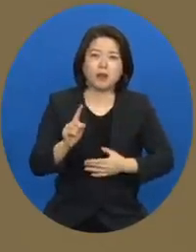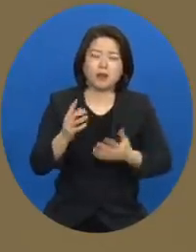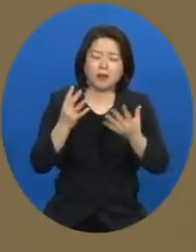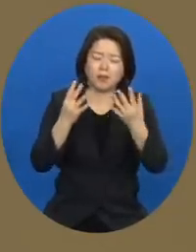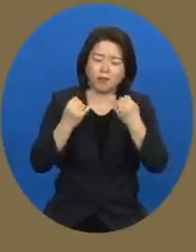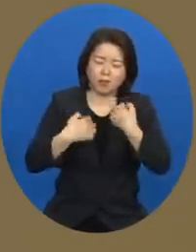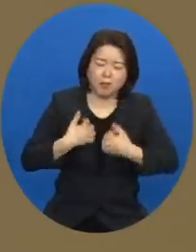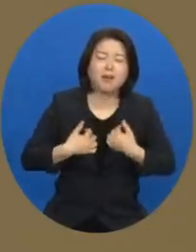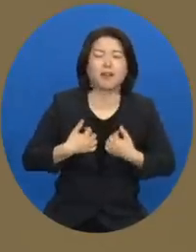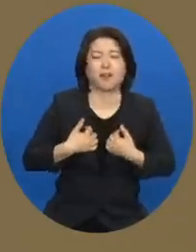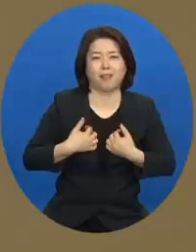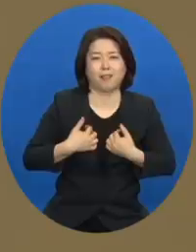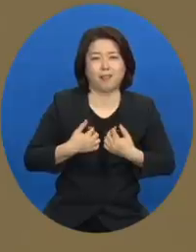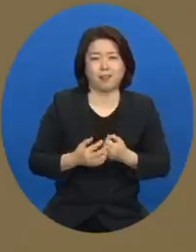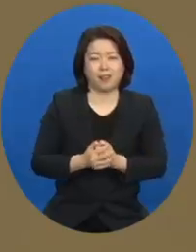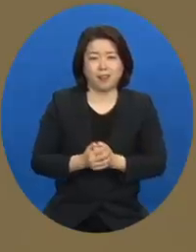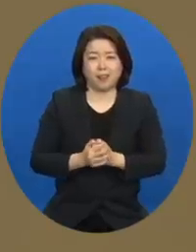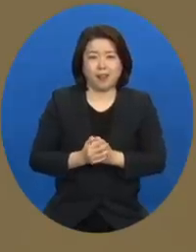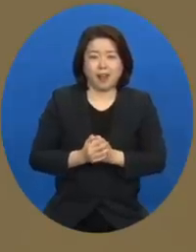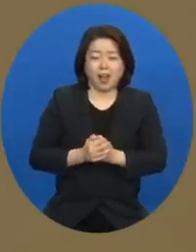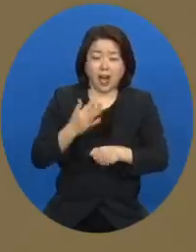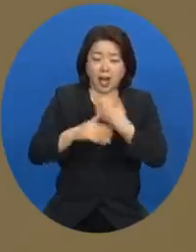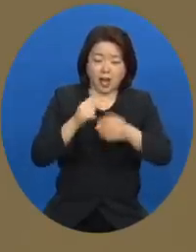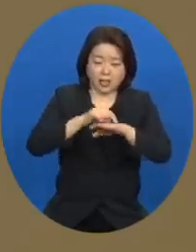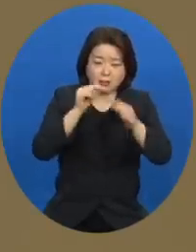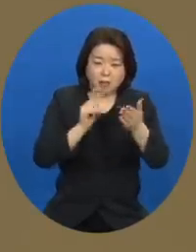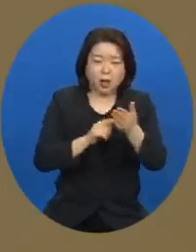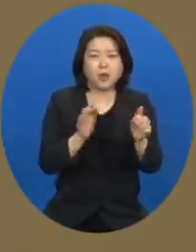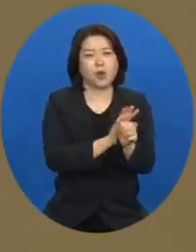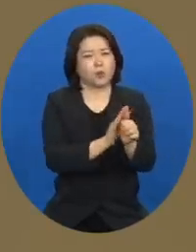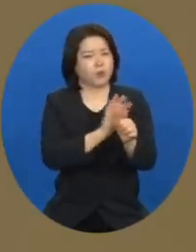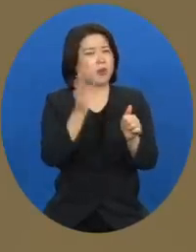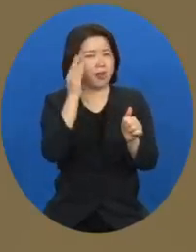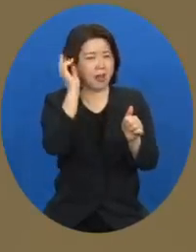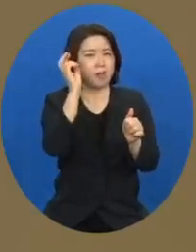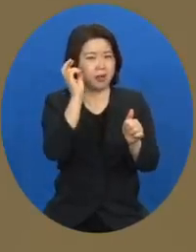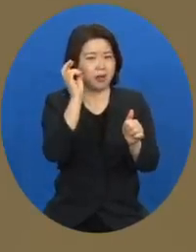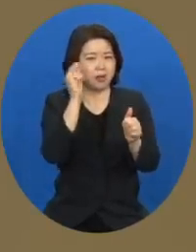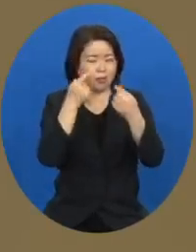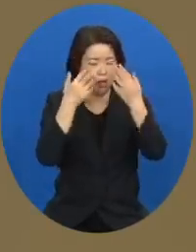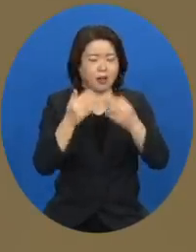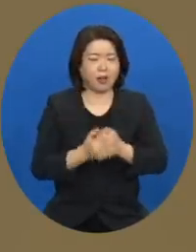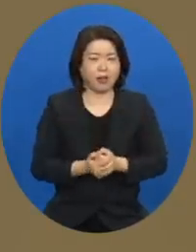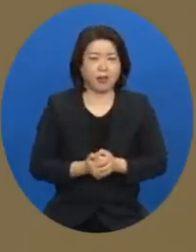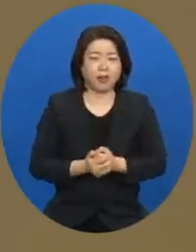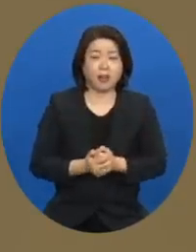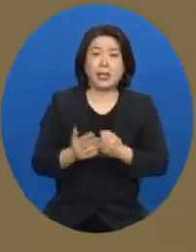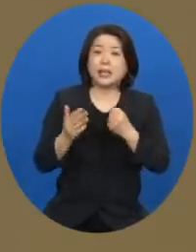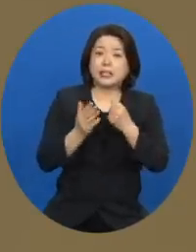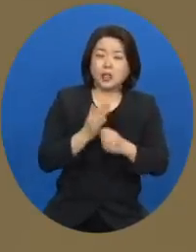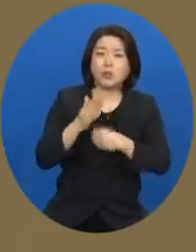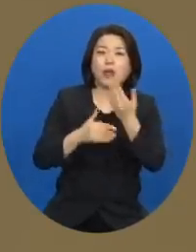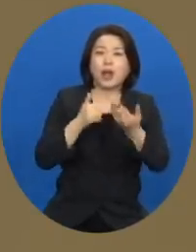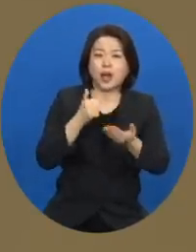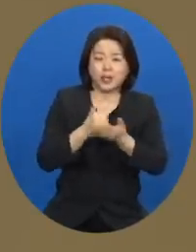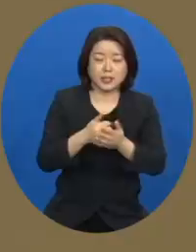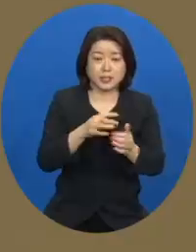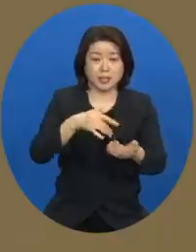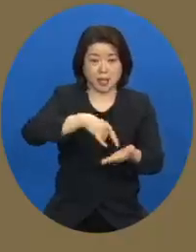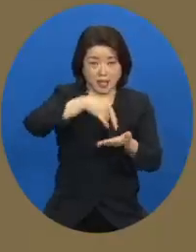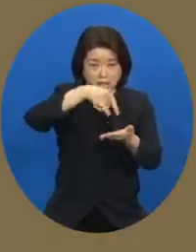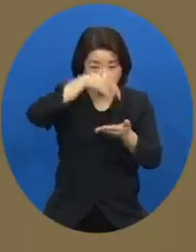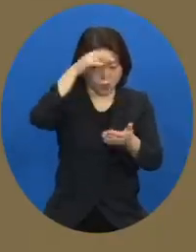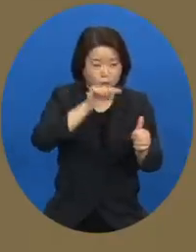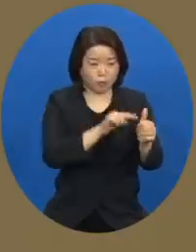기뻤겠냐, 하나님의 마음이 얼마나 위로가 되었겠냐는 거예요. 그래서 하나님께서 에녹을